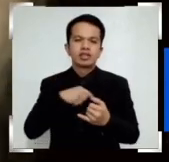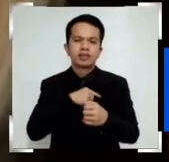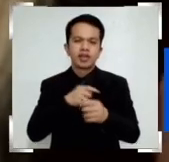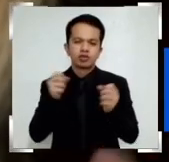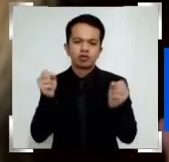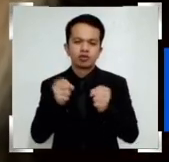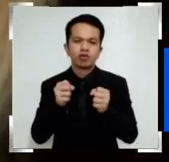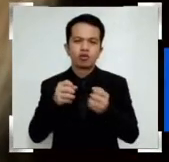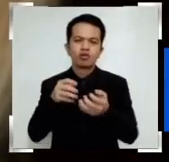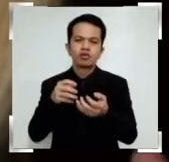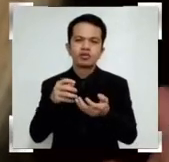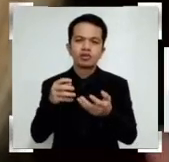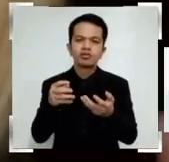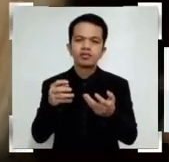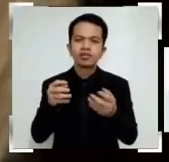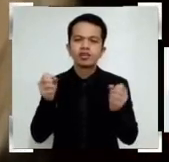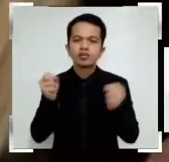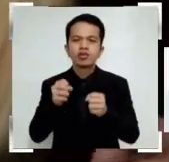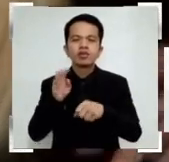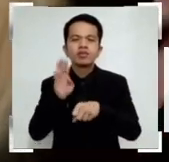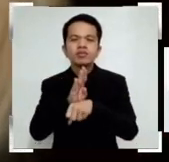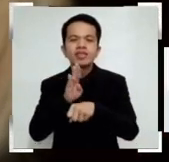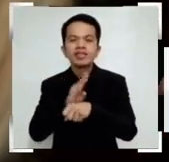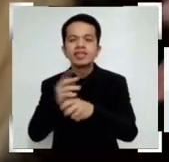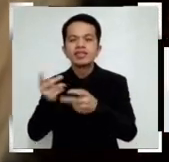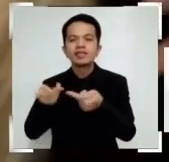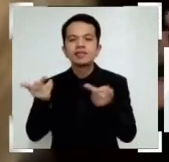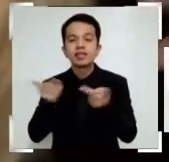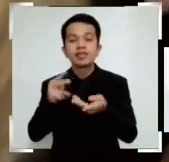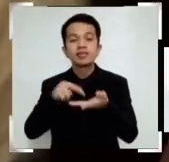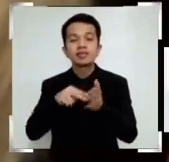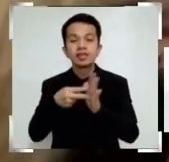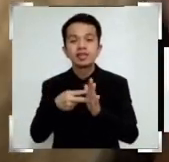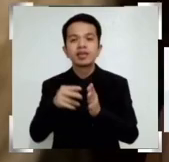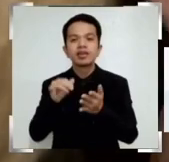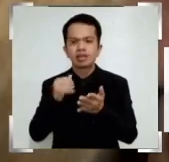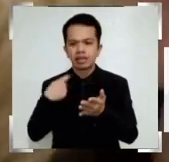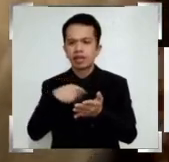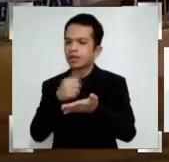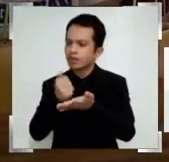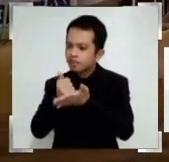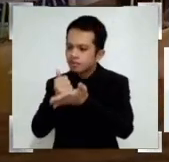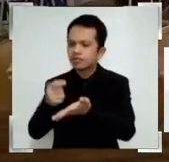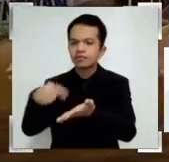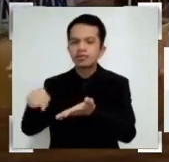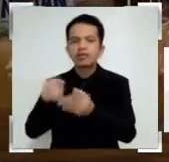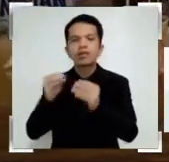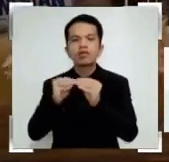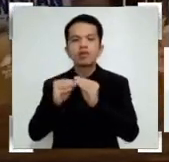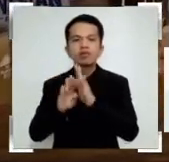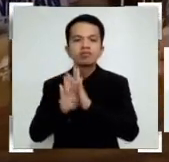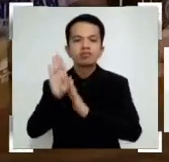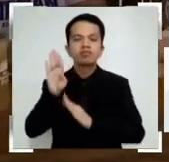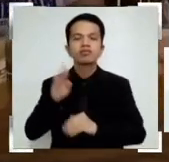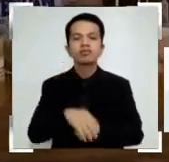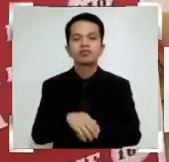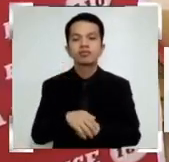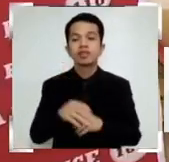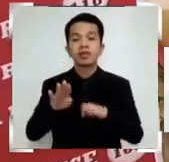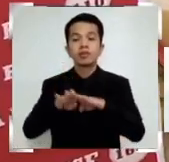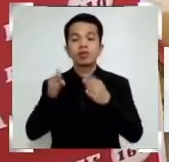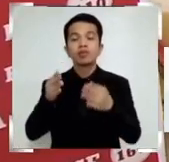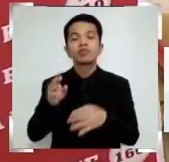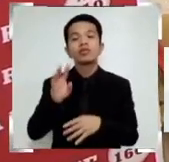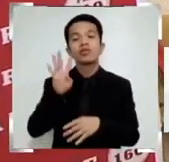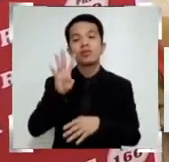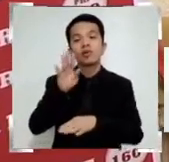food market, kundi business incubator. Ibig sabihin yan, tinutulungan namin silang lumaki at lumago. Bukas mula alas 4 ng hapon hanggang